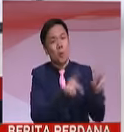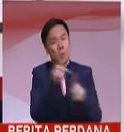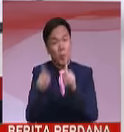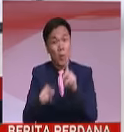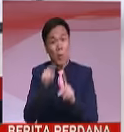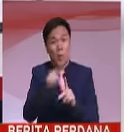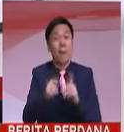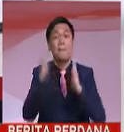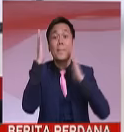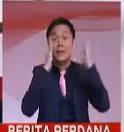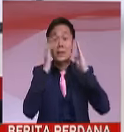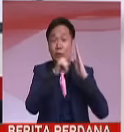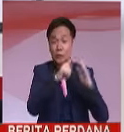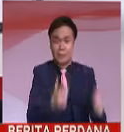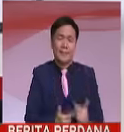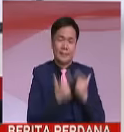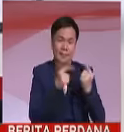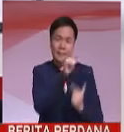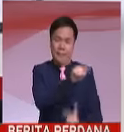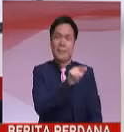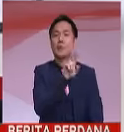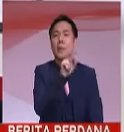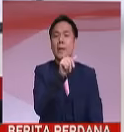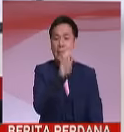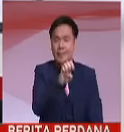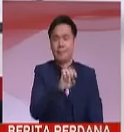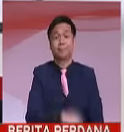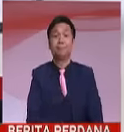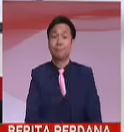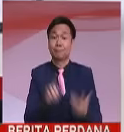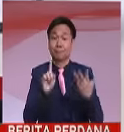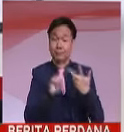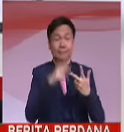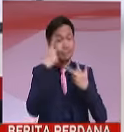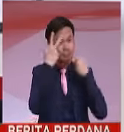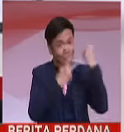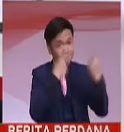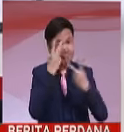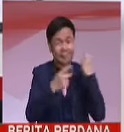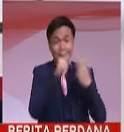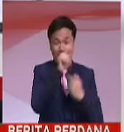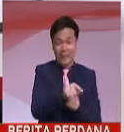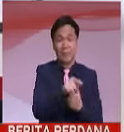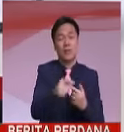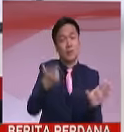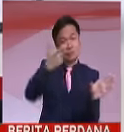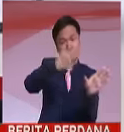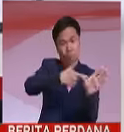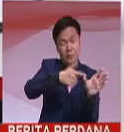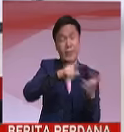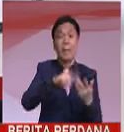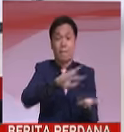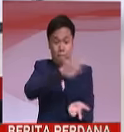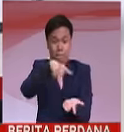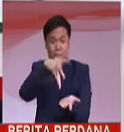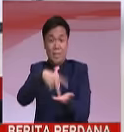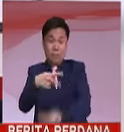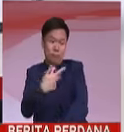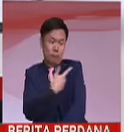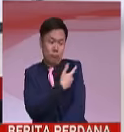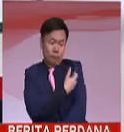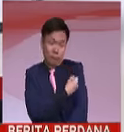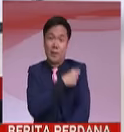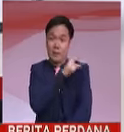diaspora Malaysia di Yui Selain itu melawat Abu Dhabi National Oil Company dan pusat vaksinasi covert